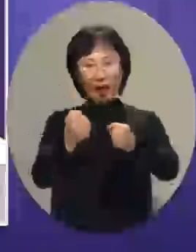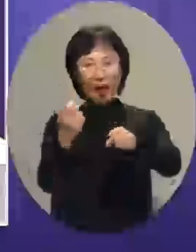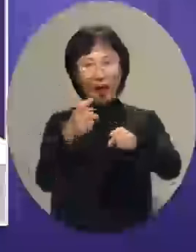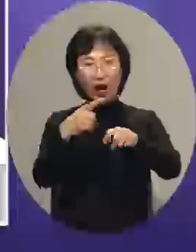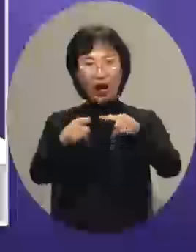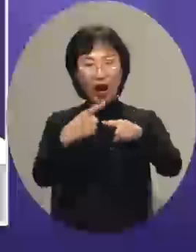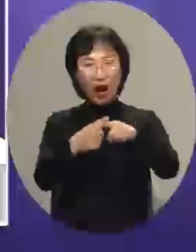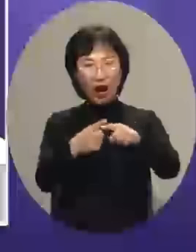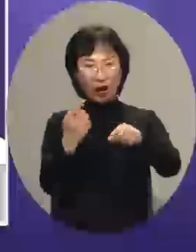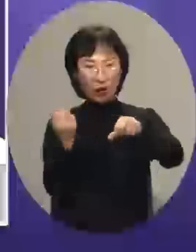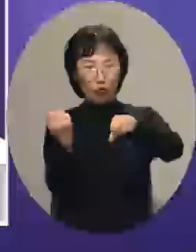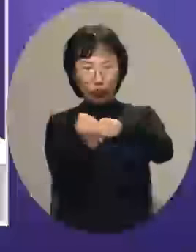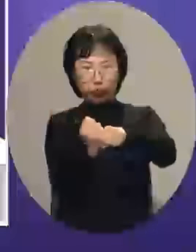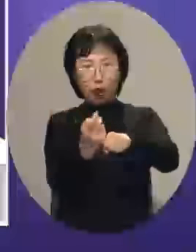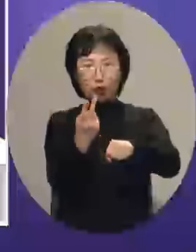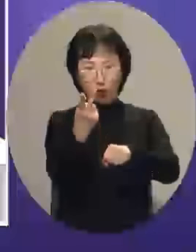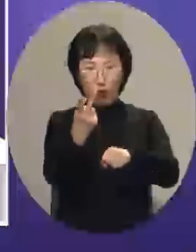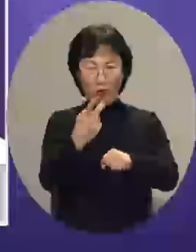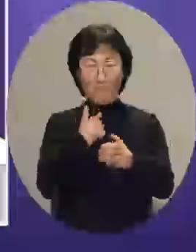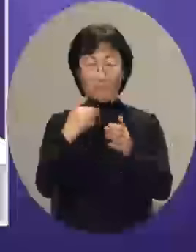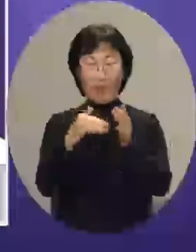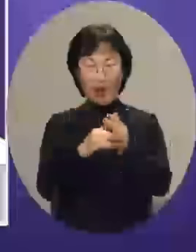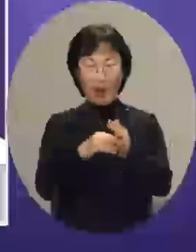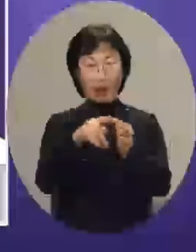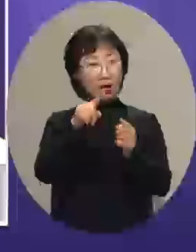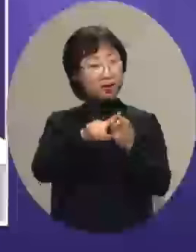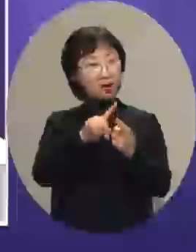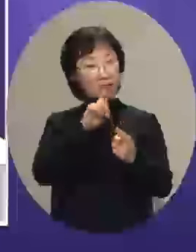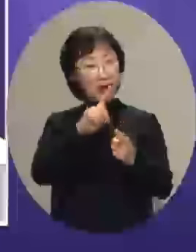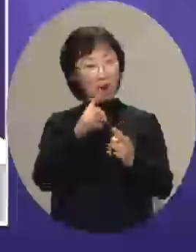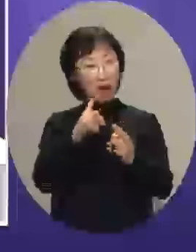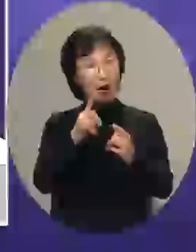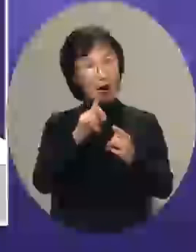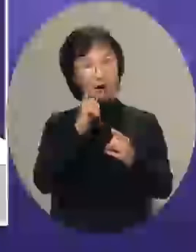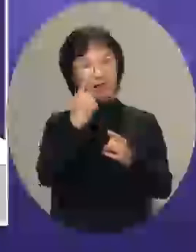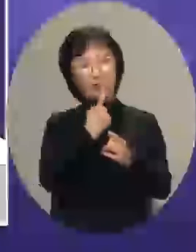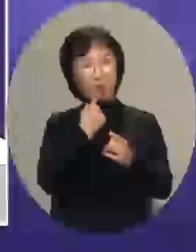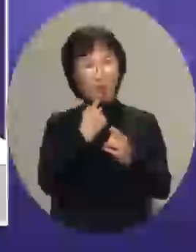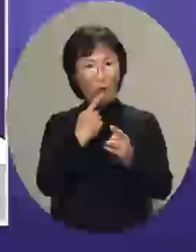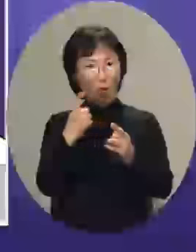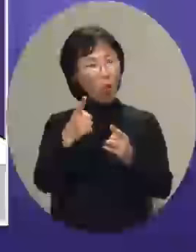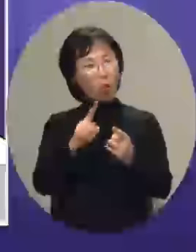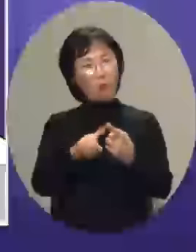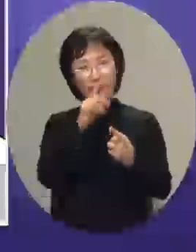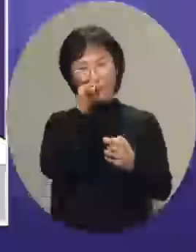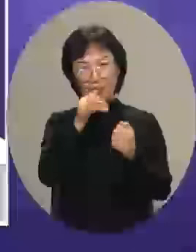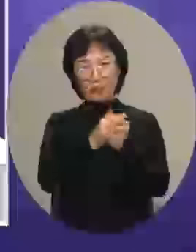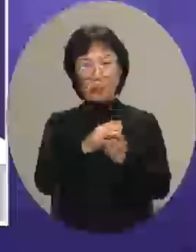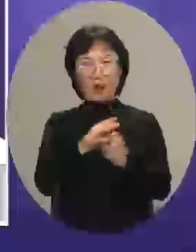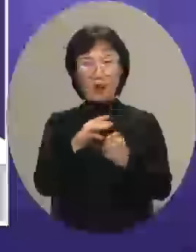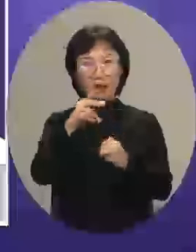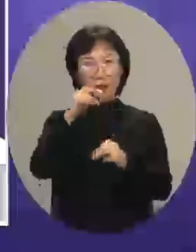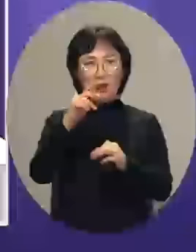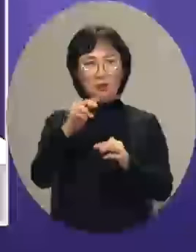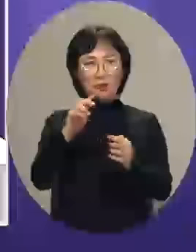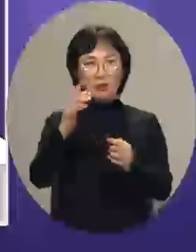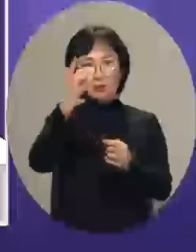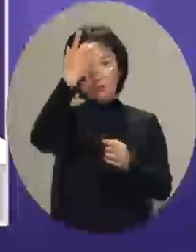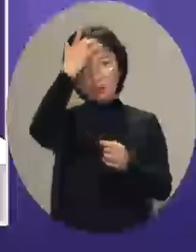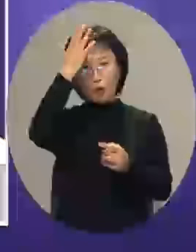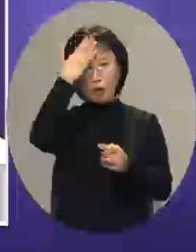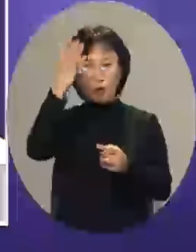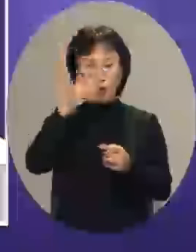저는 윤석열 정부 들어서 언론 탄압이 크게 달았다고 봅니다. 과거 전두환 때 언론 탄압과 같다고 봐요.